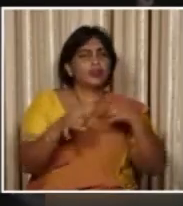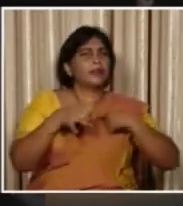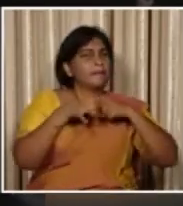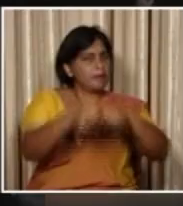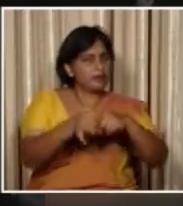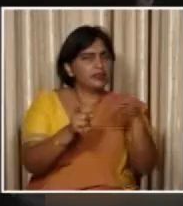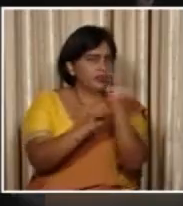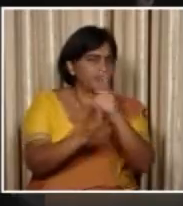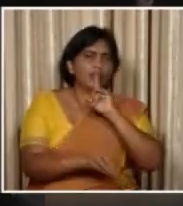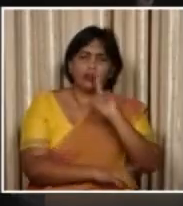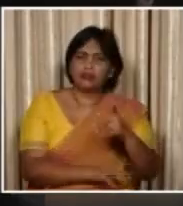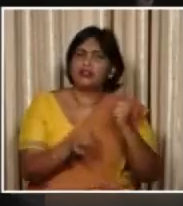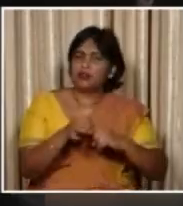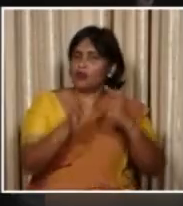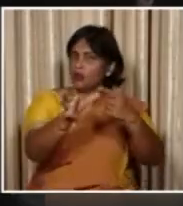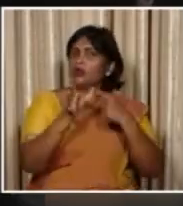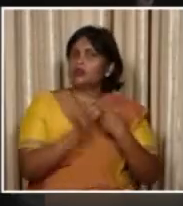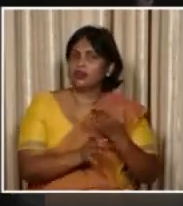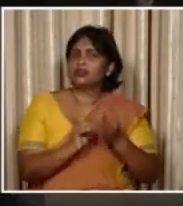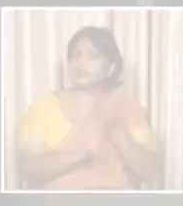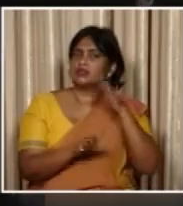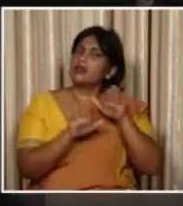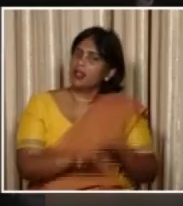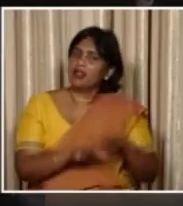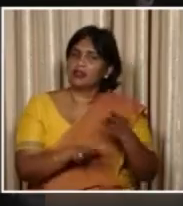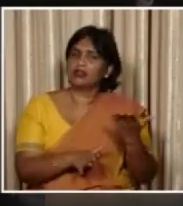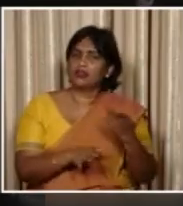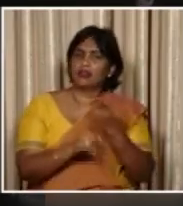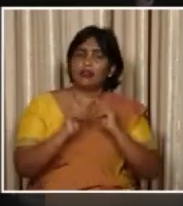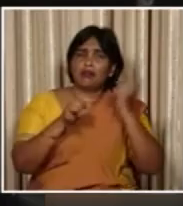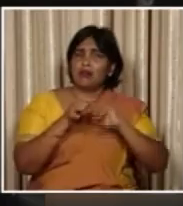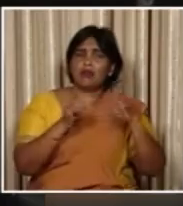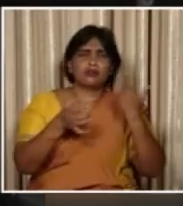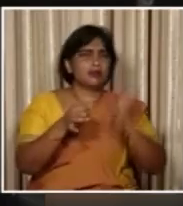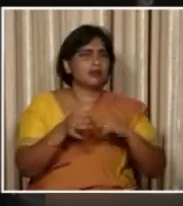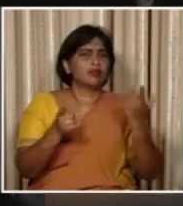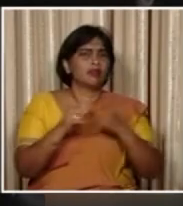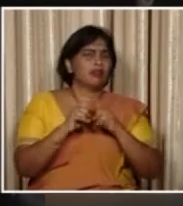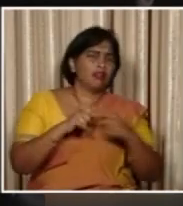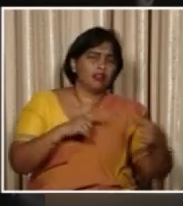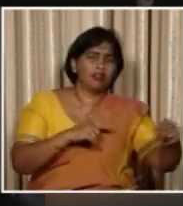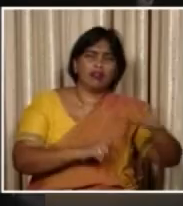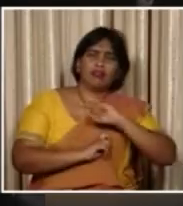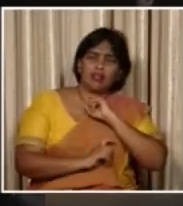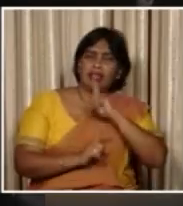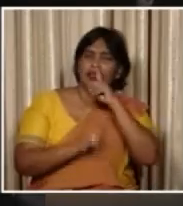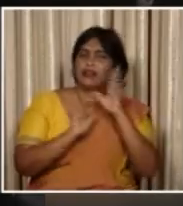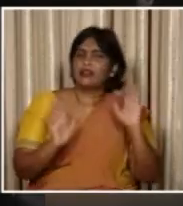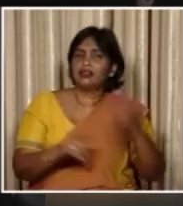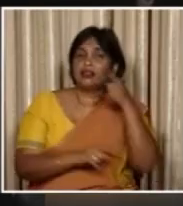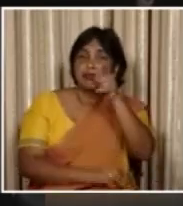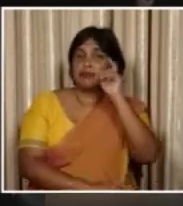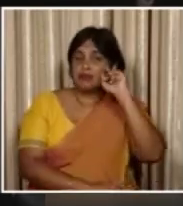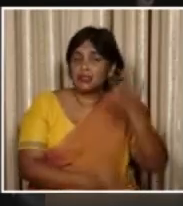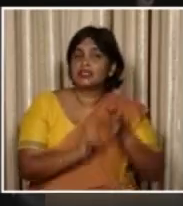ගැනීම කෙලින් ඇහුවනම් ප්‍රශ්නෙට උත්තර දෙන්න තමයි ජනාධිපතිතුමා අහගෙන හිටියේ. හැබැයි මෙතන ප්‍රශ්නෙකුත් නැහැ. මෙතන අඳෝනාවක් විතරයි තිබුණේ. හැබැයි මෙයා